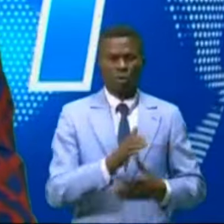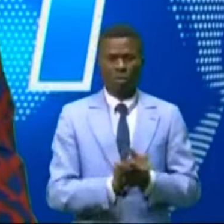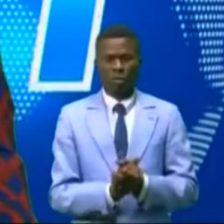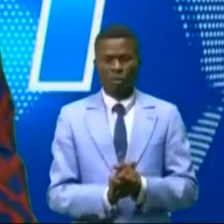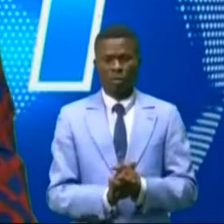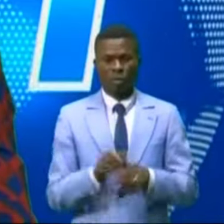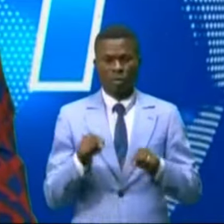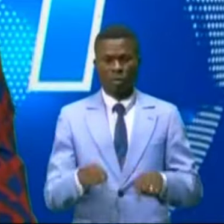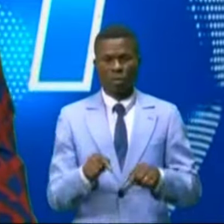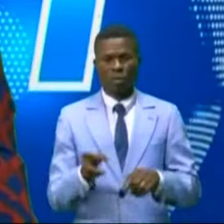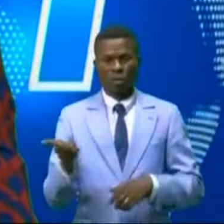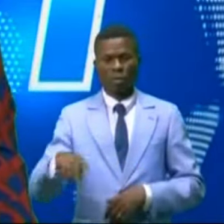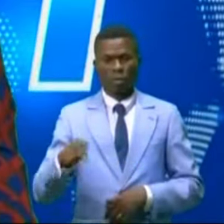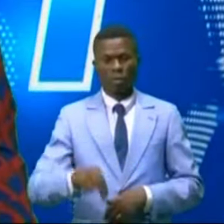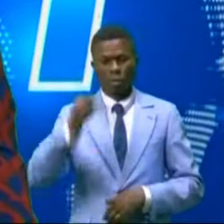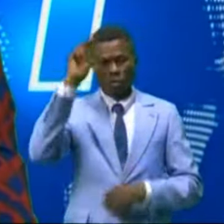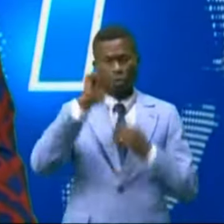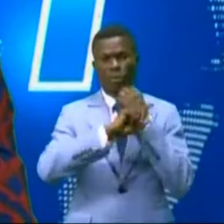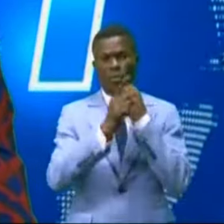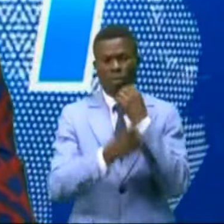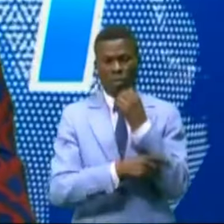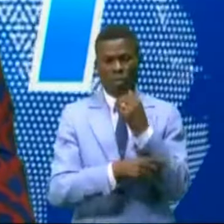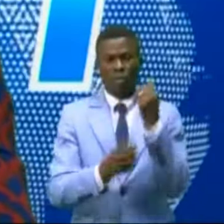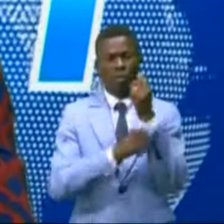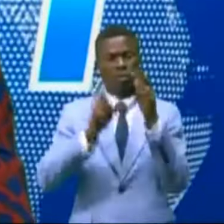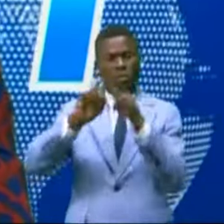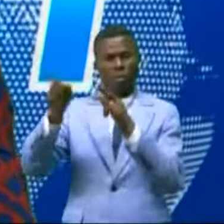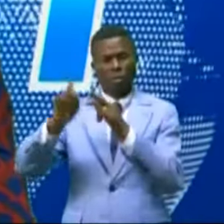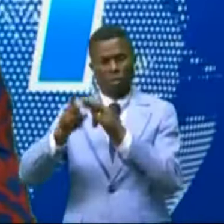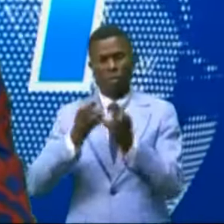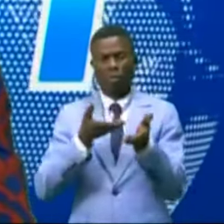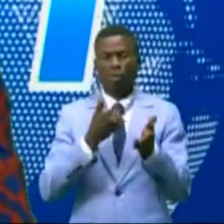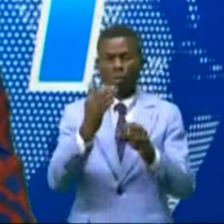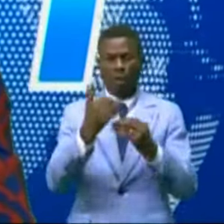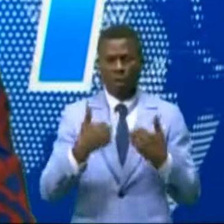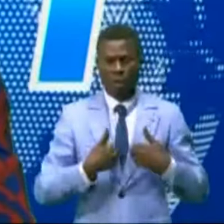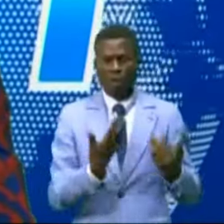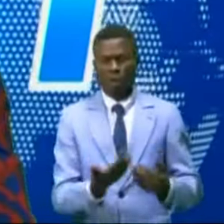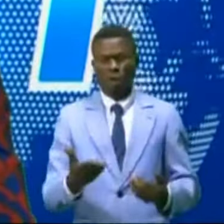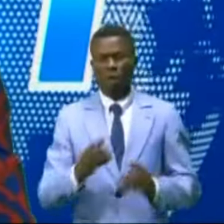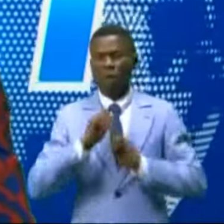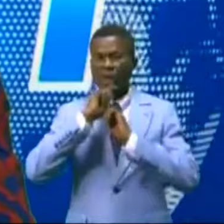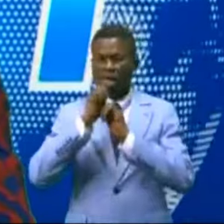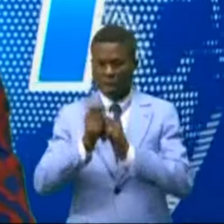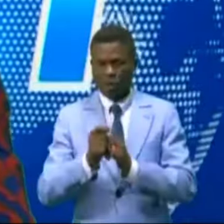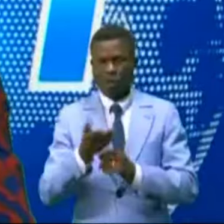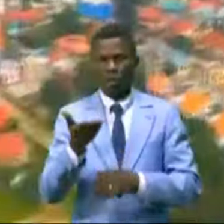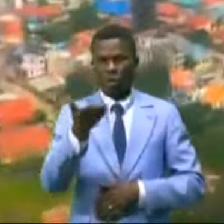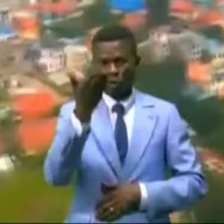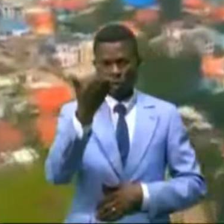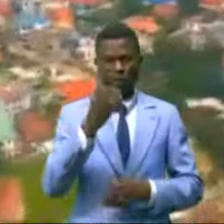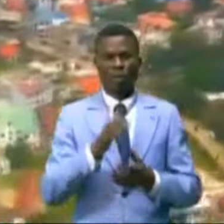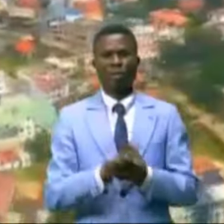assistance dans la province du nord- kivou où les déplacés de guerre ont été assistés en vivre et non